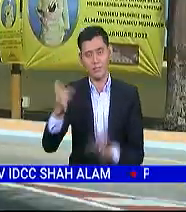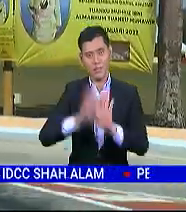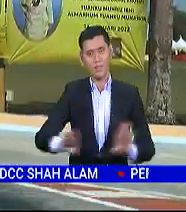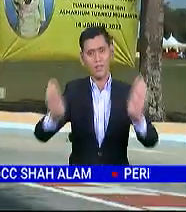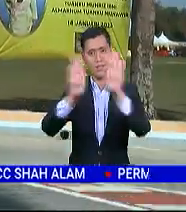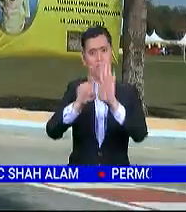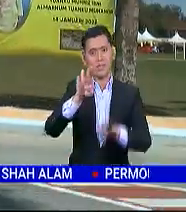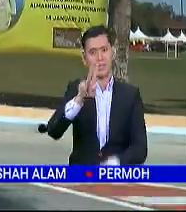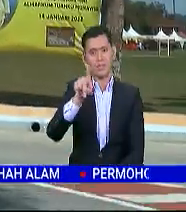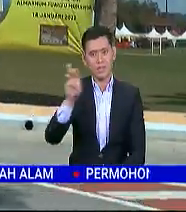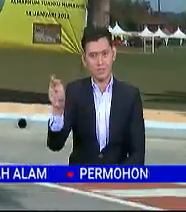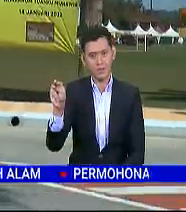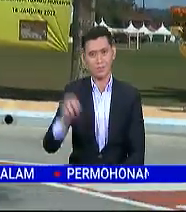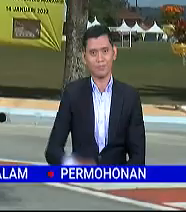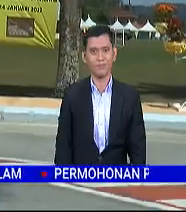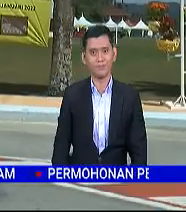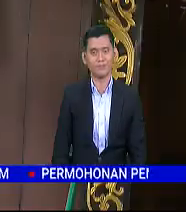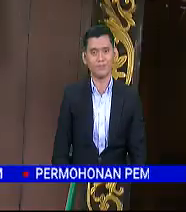RTM.